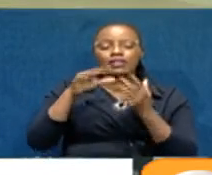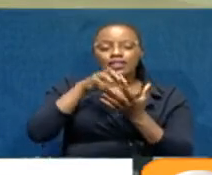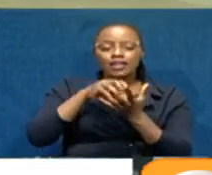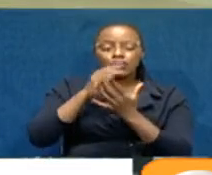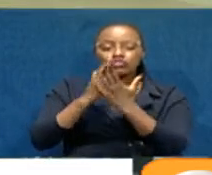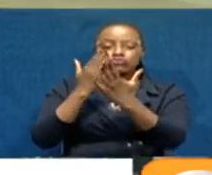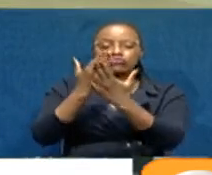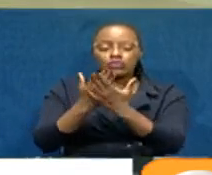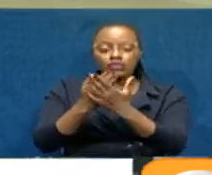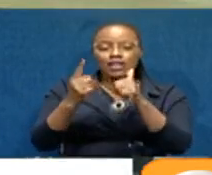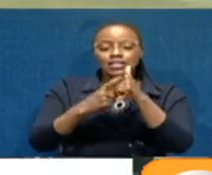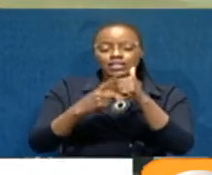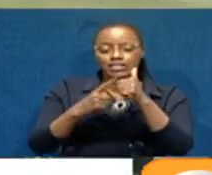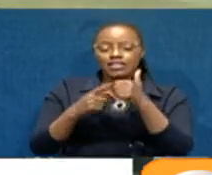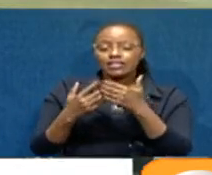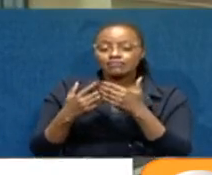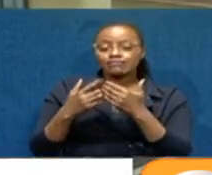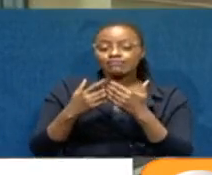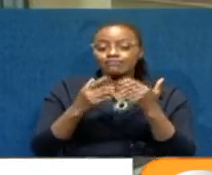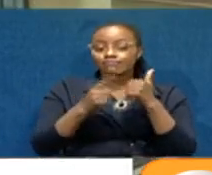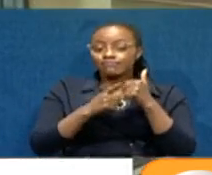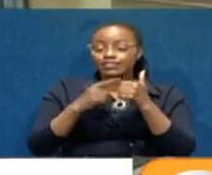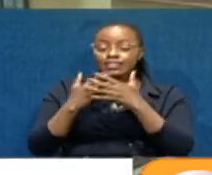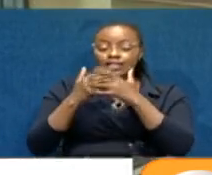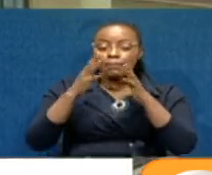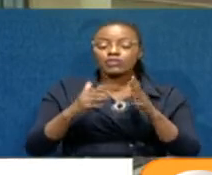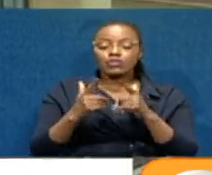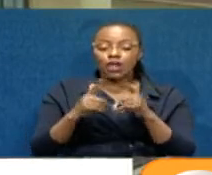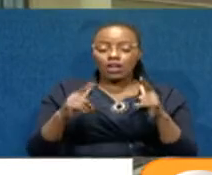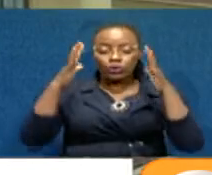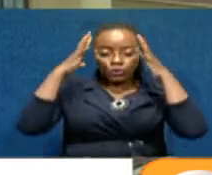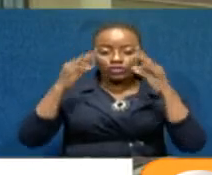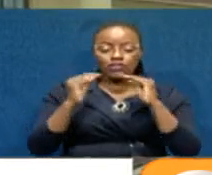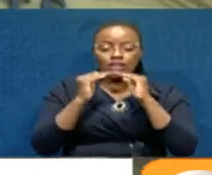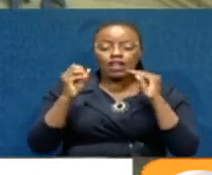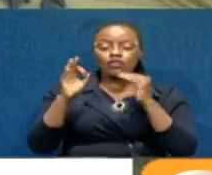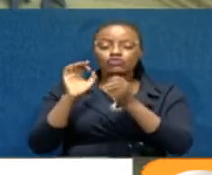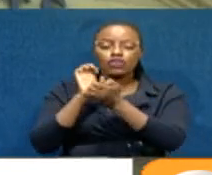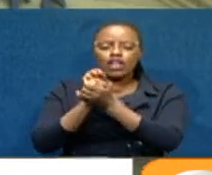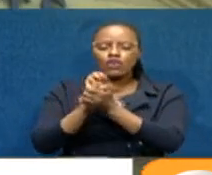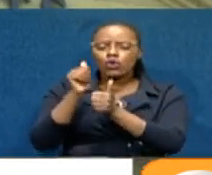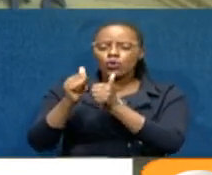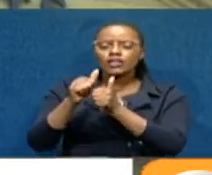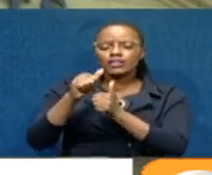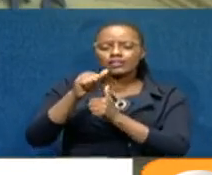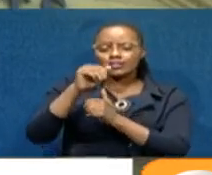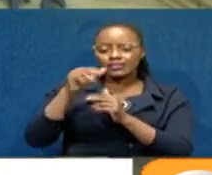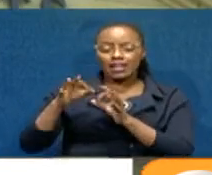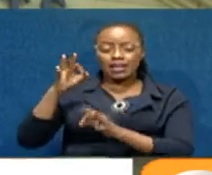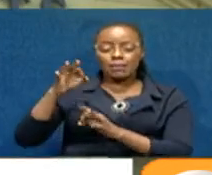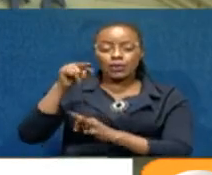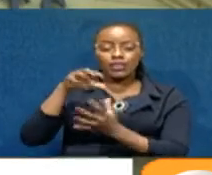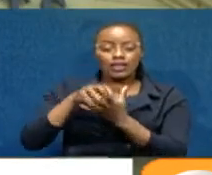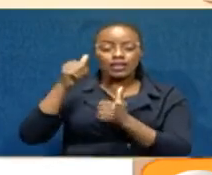kesi iliyowasilishwa na wafungwa sita, amewataka majaji wa mahakama kupewa nafasi ya kuamua kiwango cha kifungo kulingana na uzito wa kesi